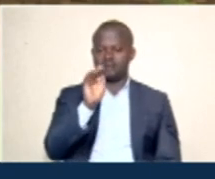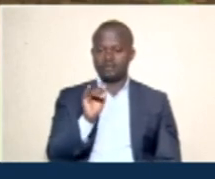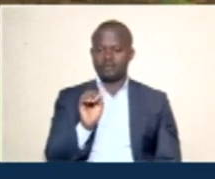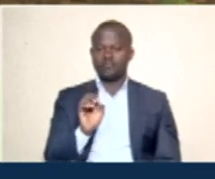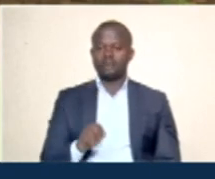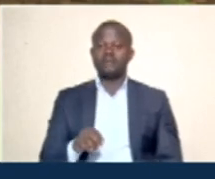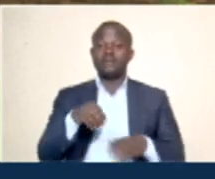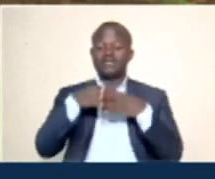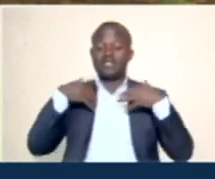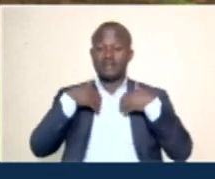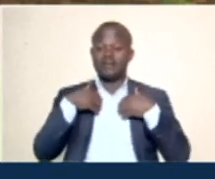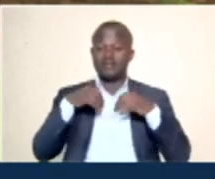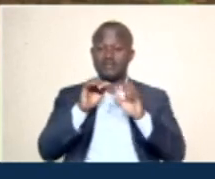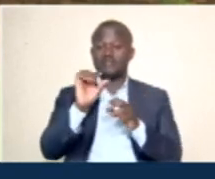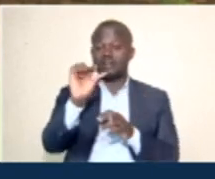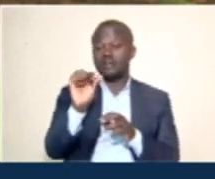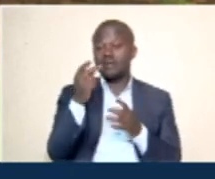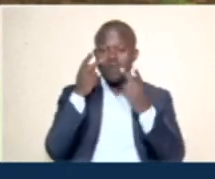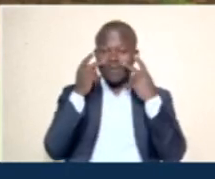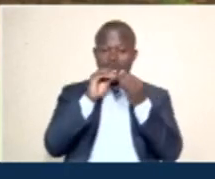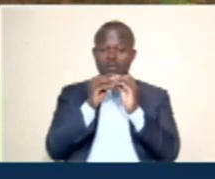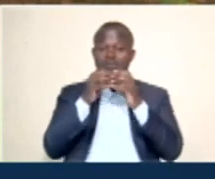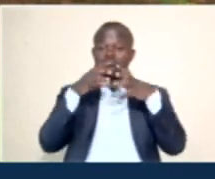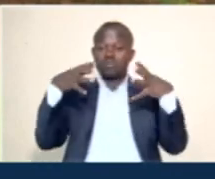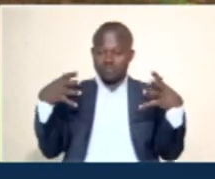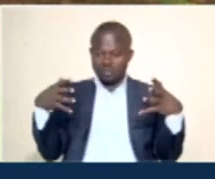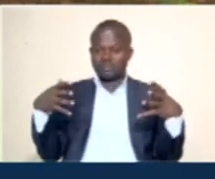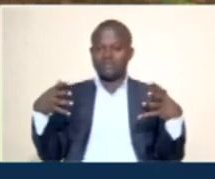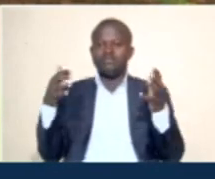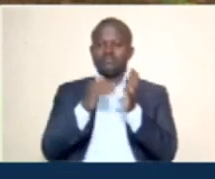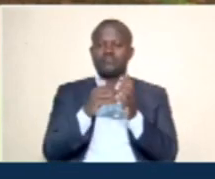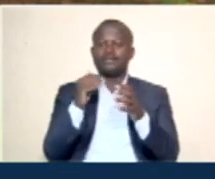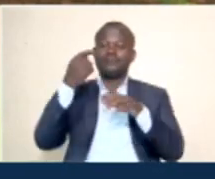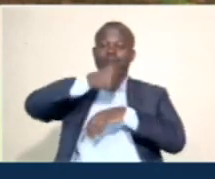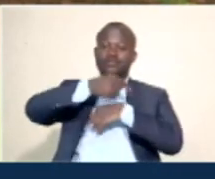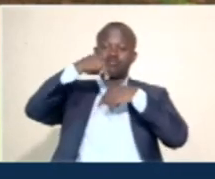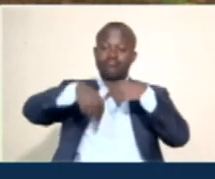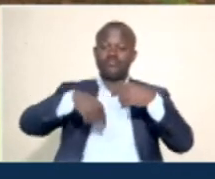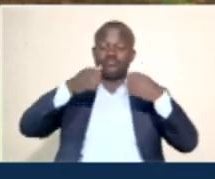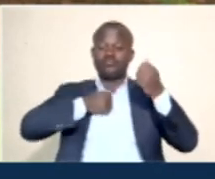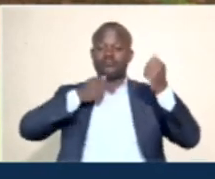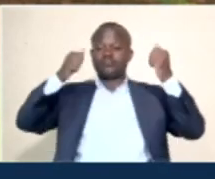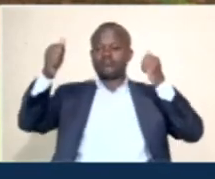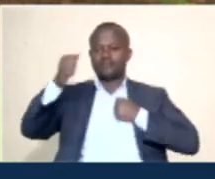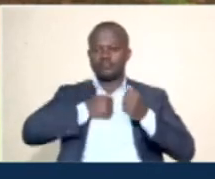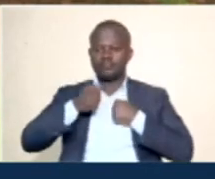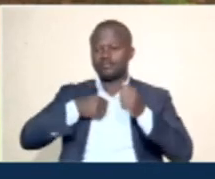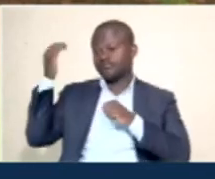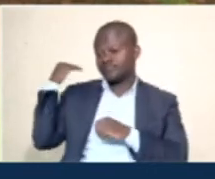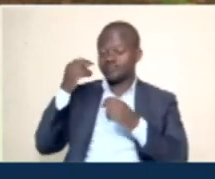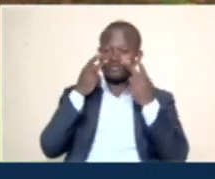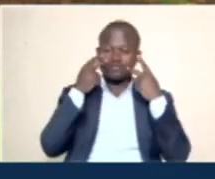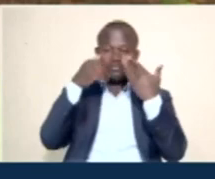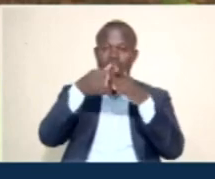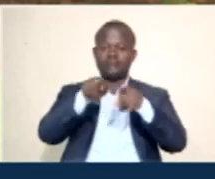n'inyamaswa zari zisigaye ari nkeya cyane, kuba umubare wariyongereye. Ndetse uyu munsi ingagi kera zafatwaga nk'aho